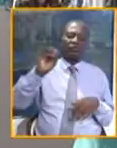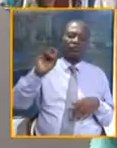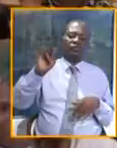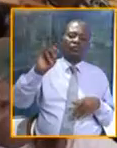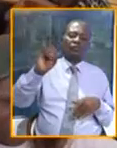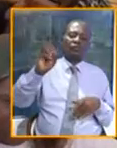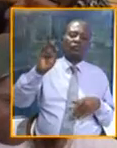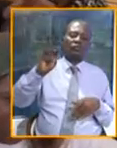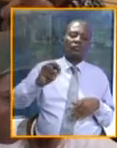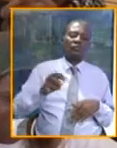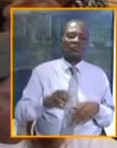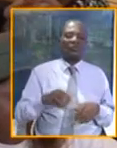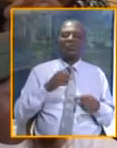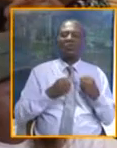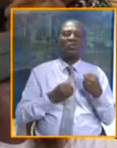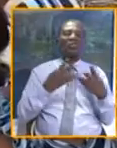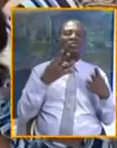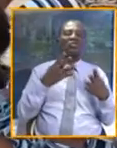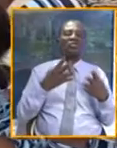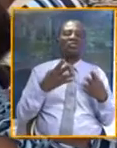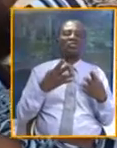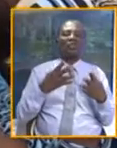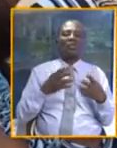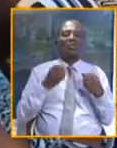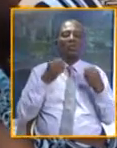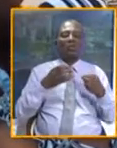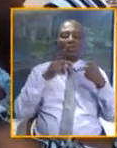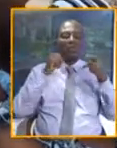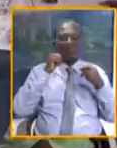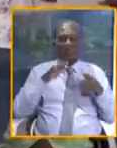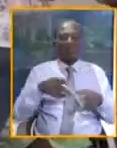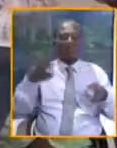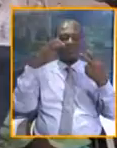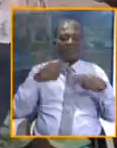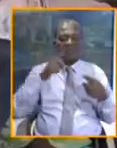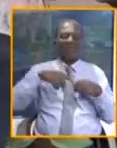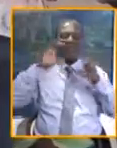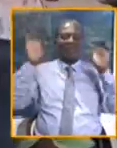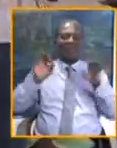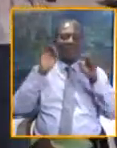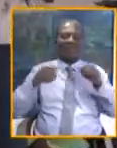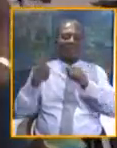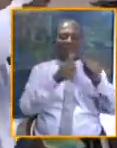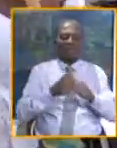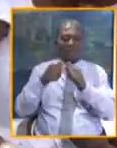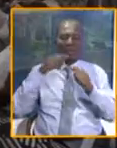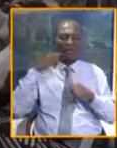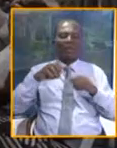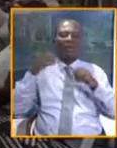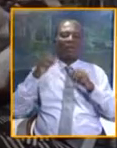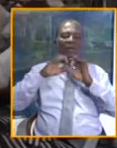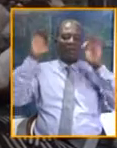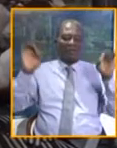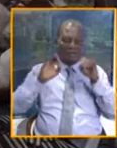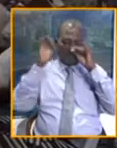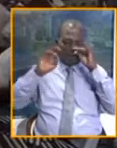d'un millier, issues de différents secteurs d'activité et d'obédience politique et religieuse différentes. Ensemble, elles célèbrent la fête de Pâques,